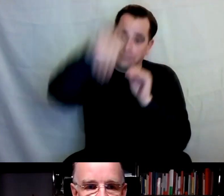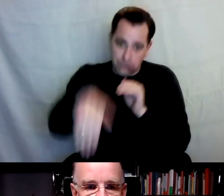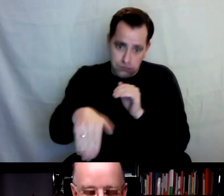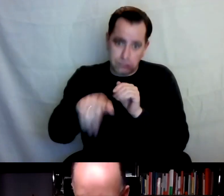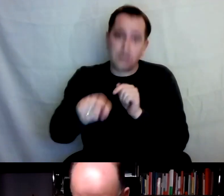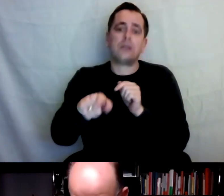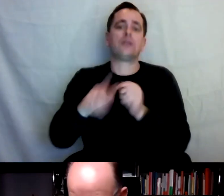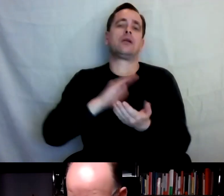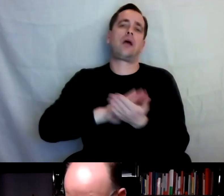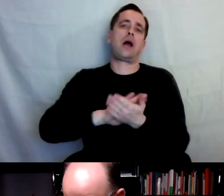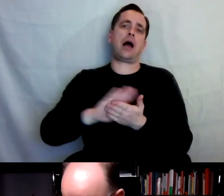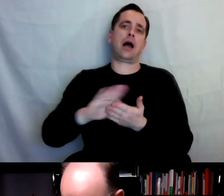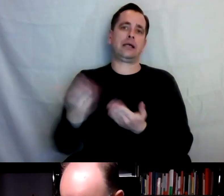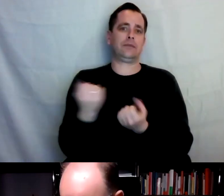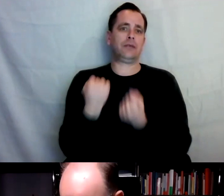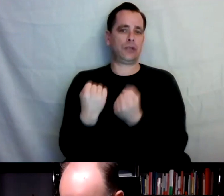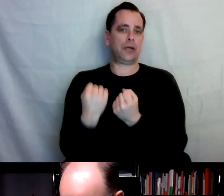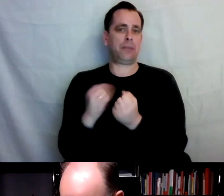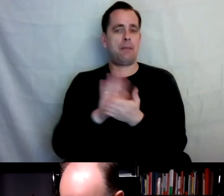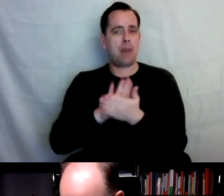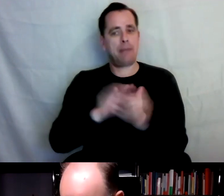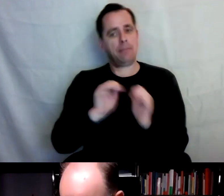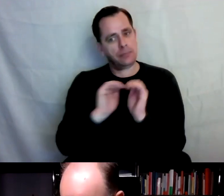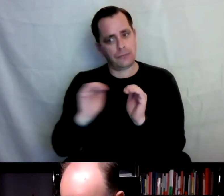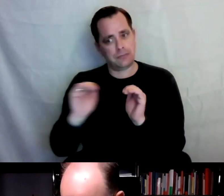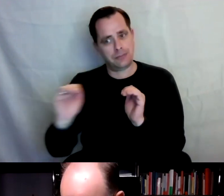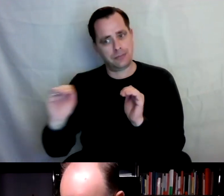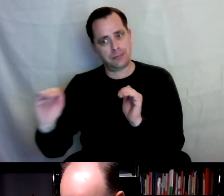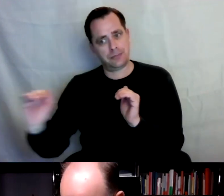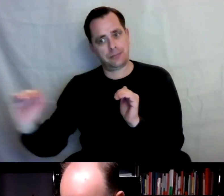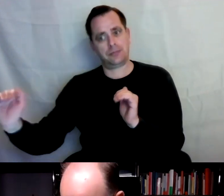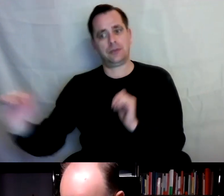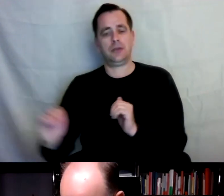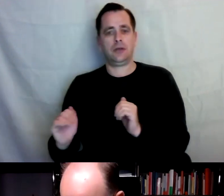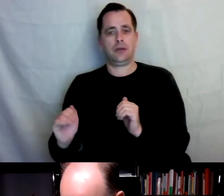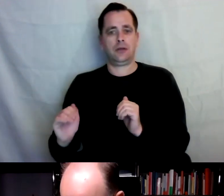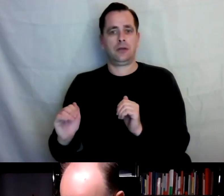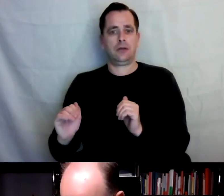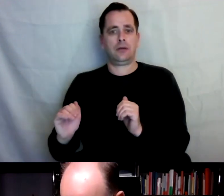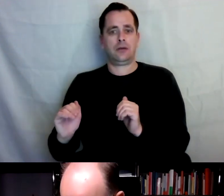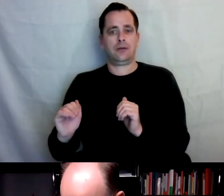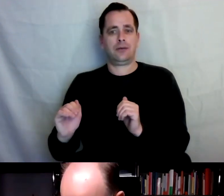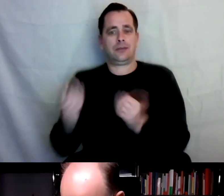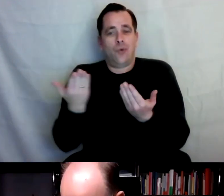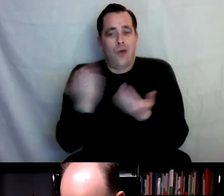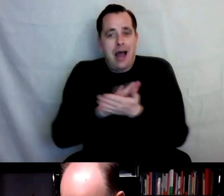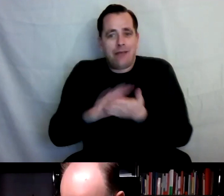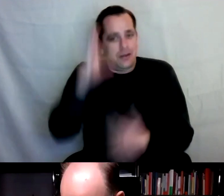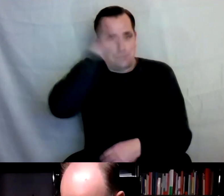ist. Und selbst diese eigentlich ja wirklich triviale Erkenntnis ist noch nicht,